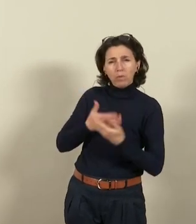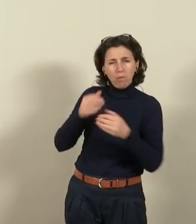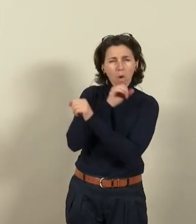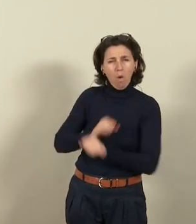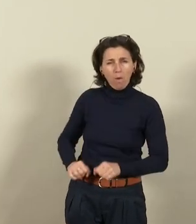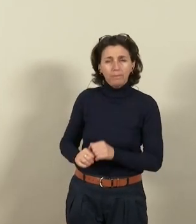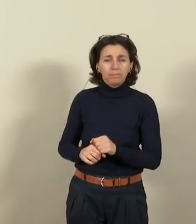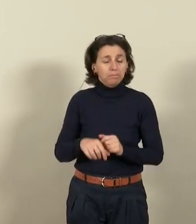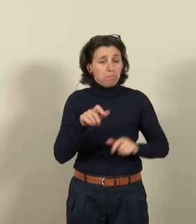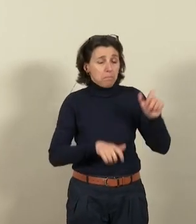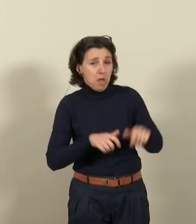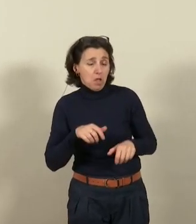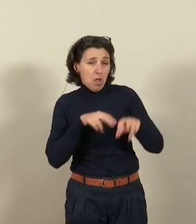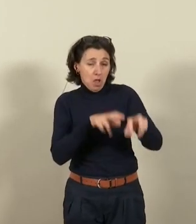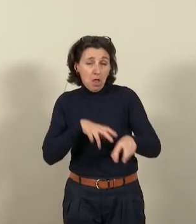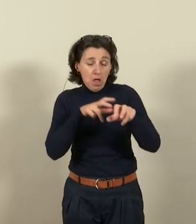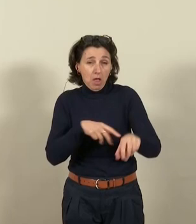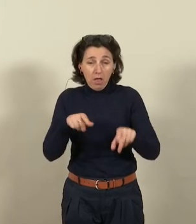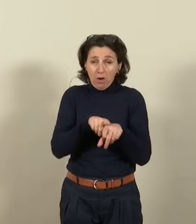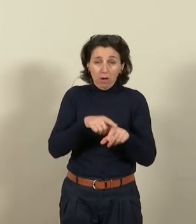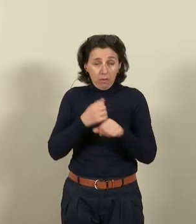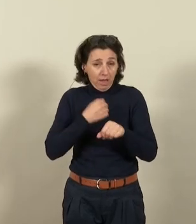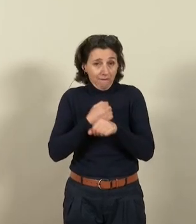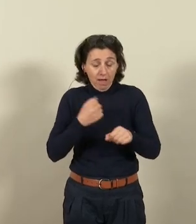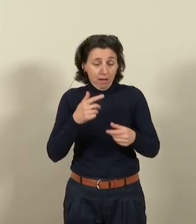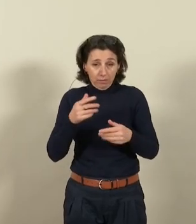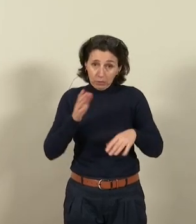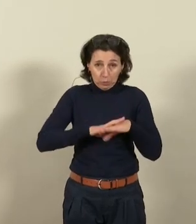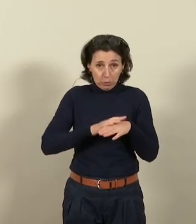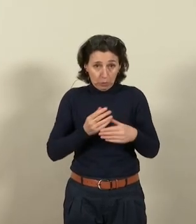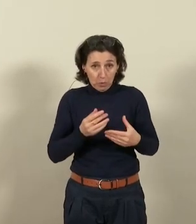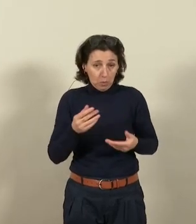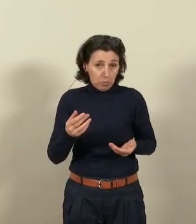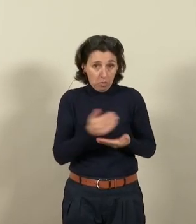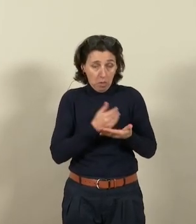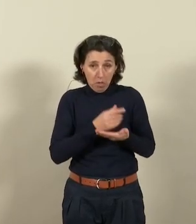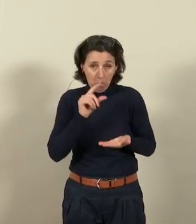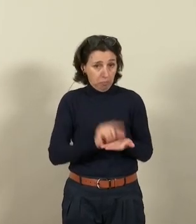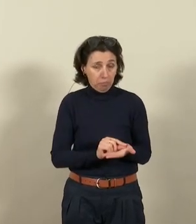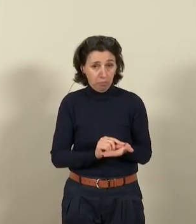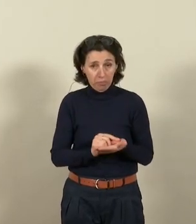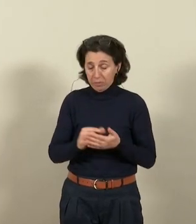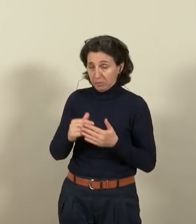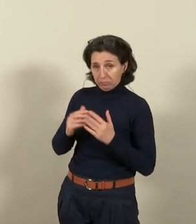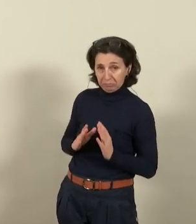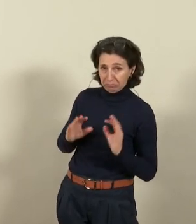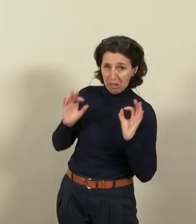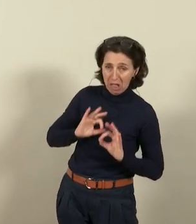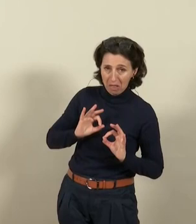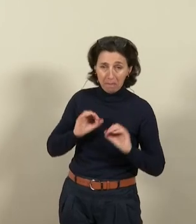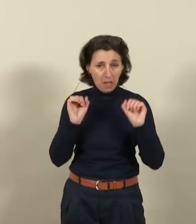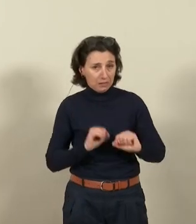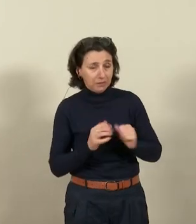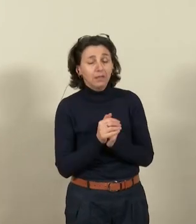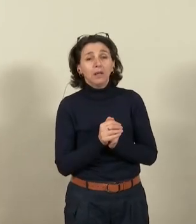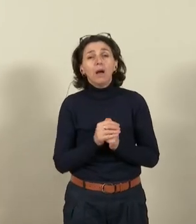et de paysans ne vivent plus de leur travail et quelquefois n'arrivent même pas à se loger correctement de l'autre les prix de l'alimentation explosent et nos